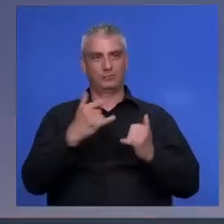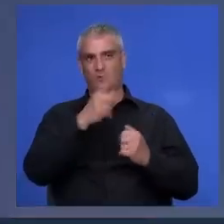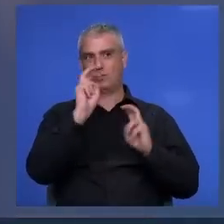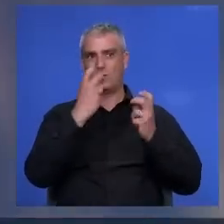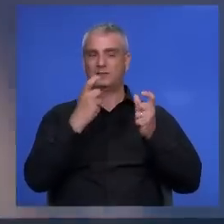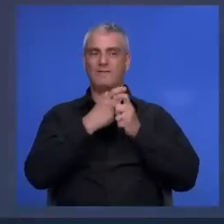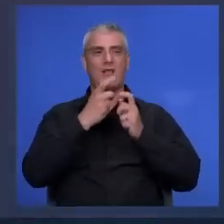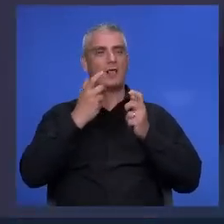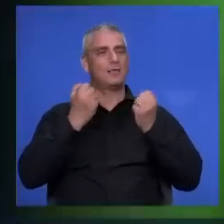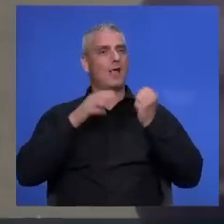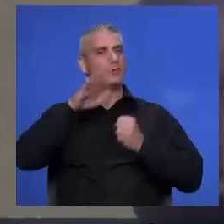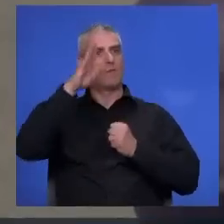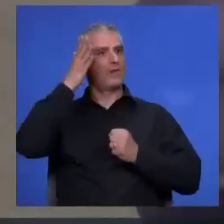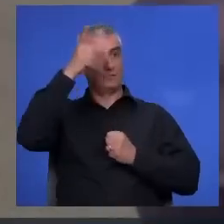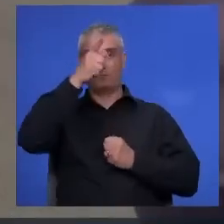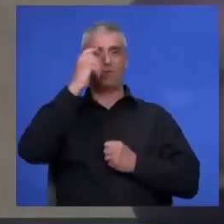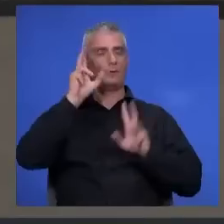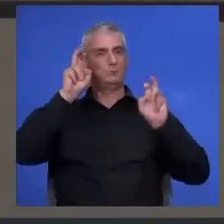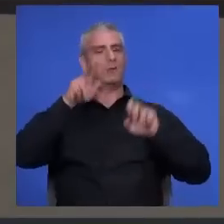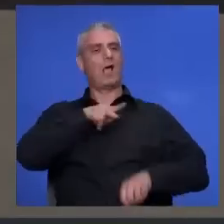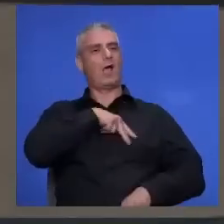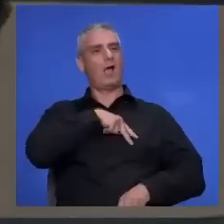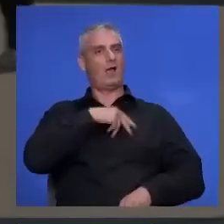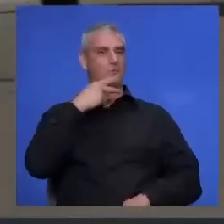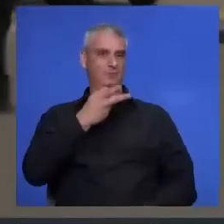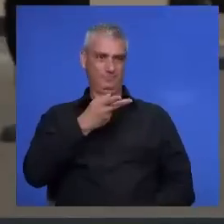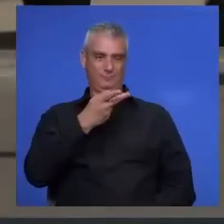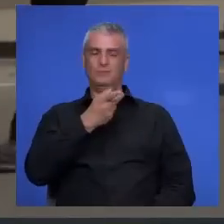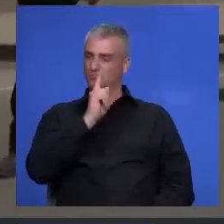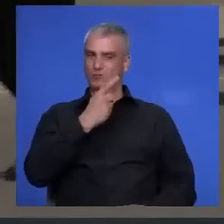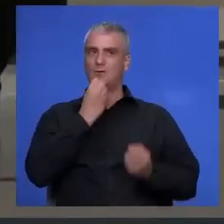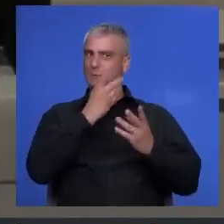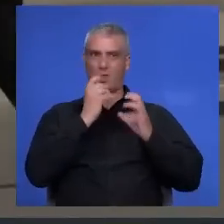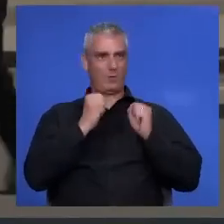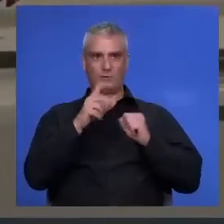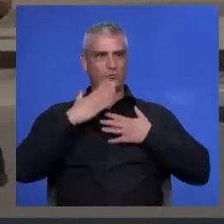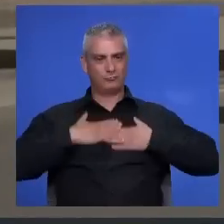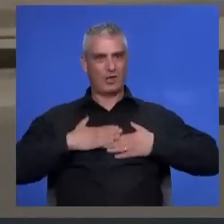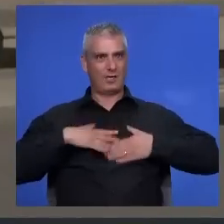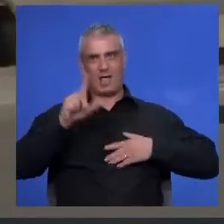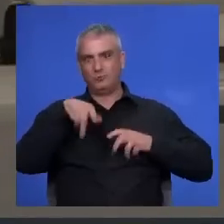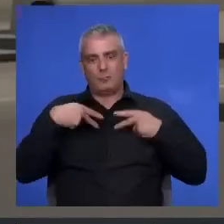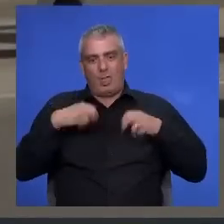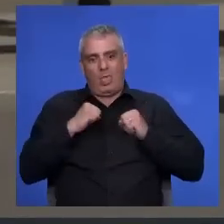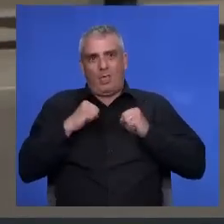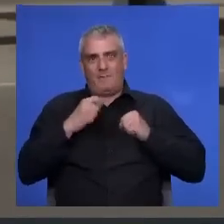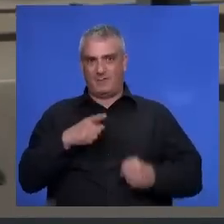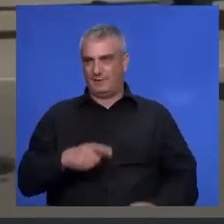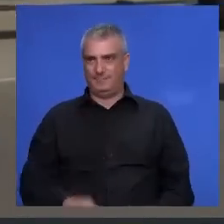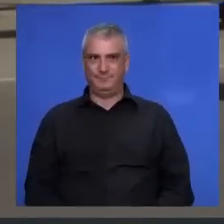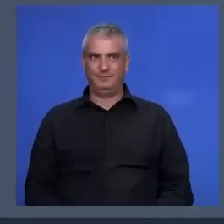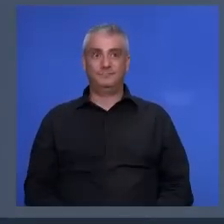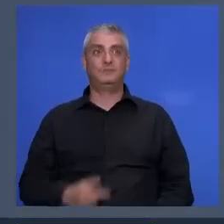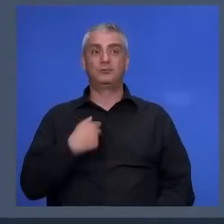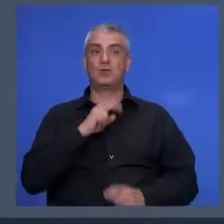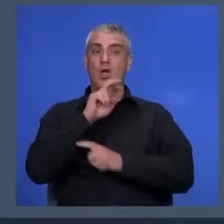לחברת התעופה העתידנית והוא המבוגר האחראי, יש לו מסר שלא בטוח שירגיע את החרדתיים שבינינו. When I go